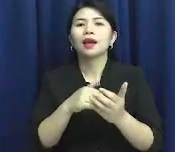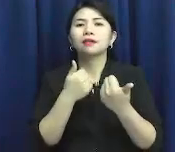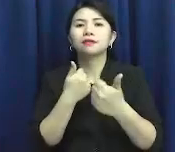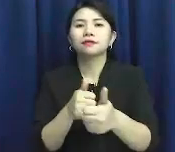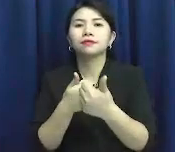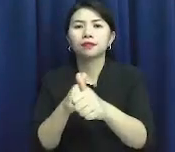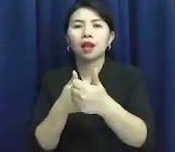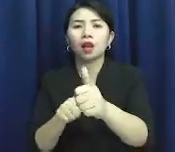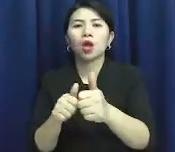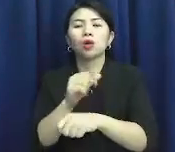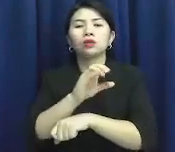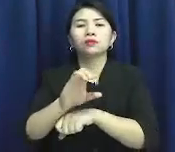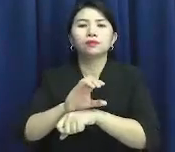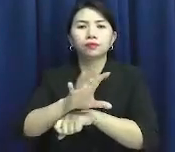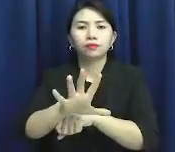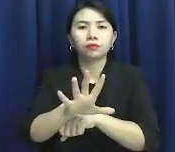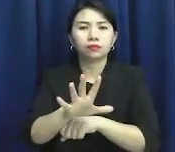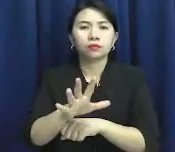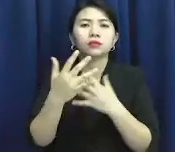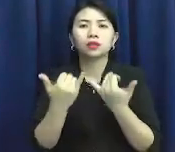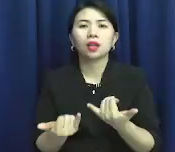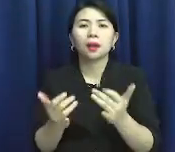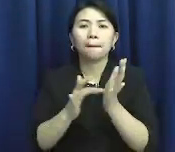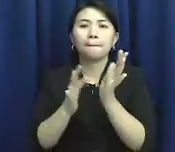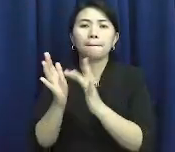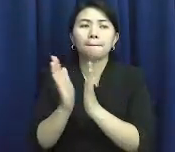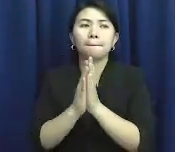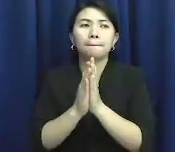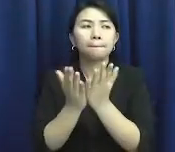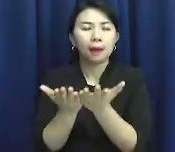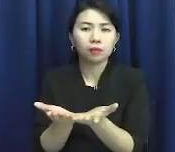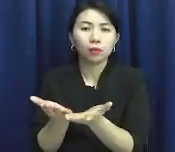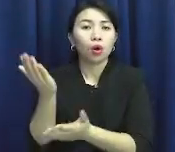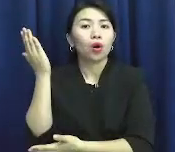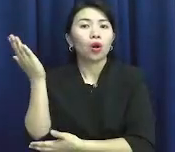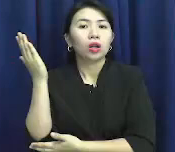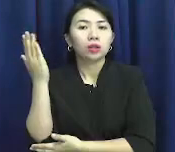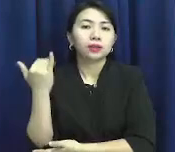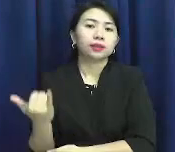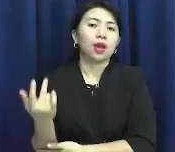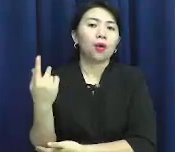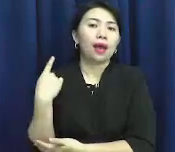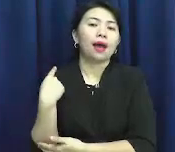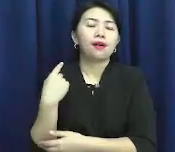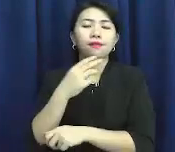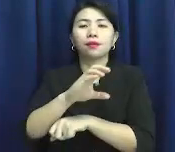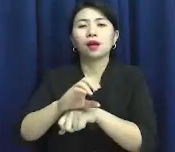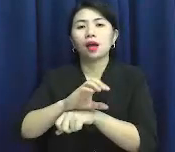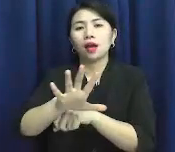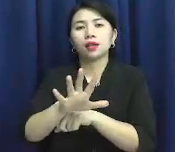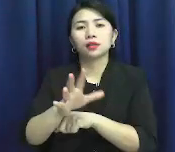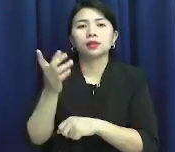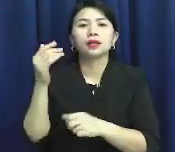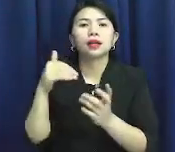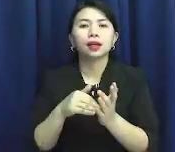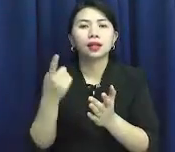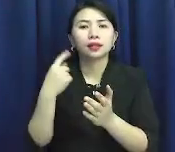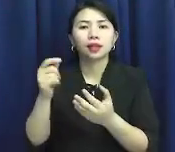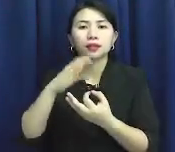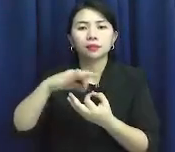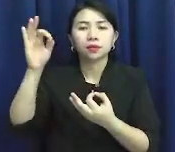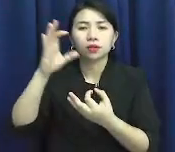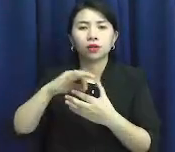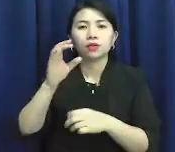Ito na ngayon, nandito na yung counsel. Nandito na yung counsel. You see, the spirit of counsel